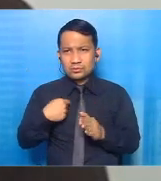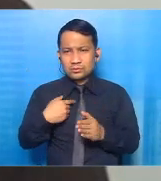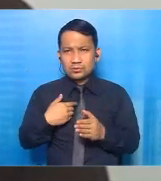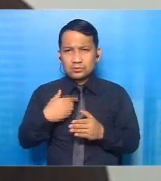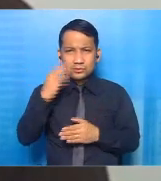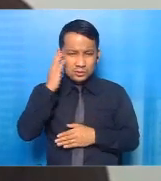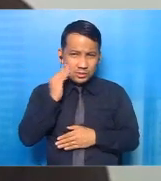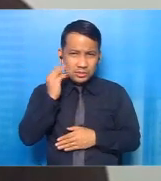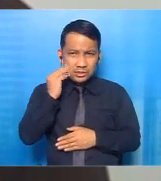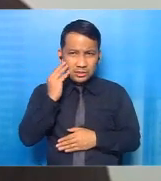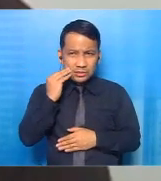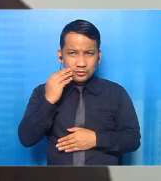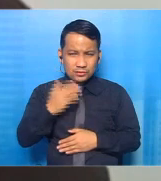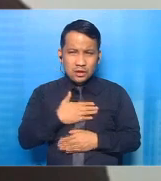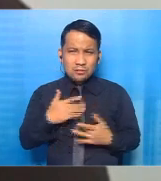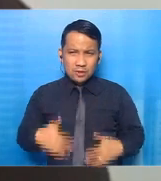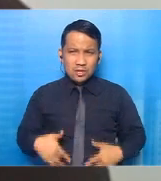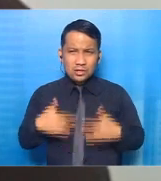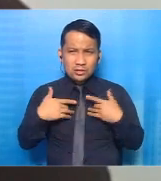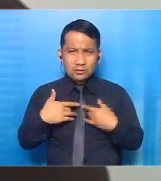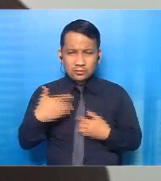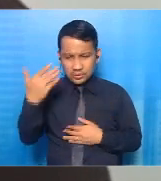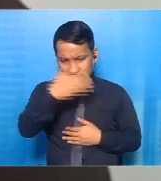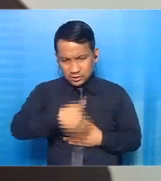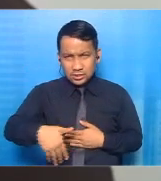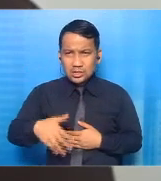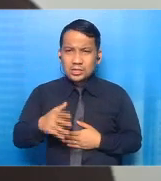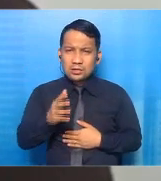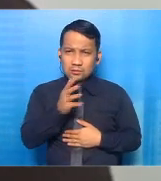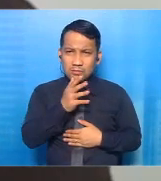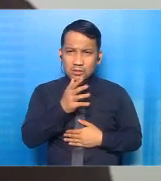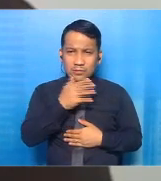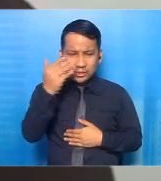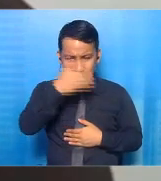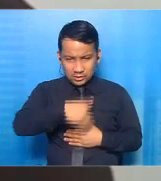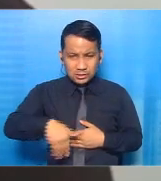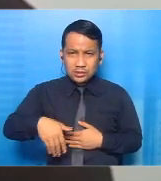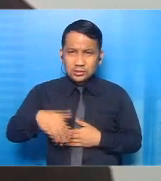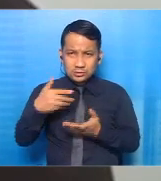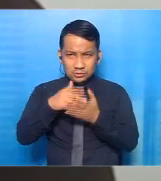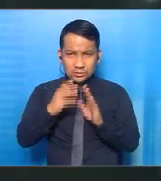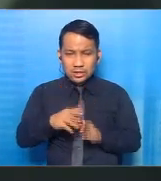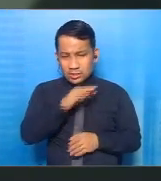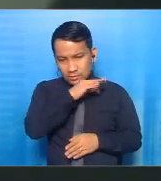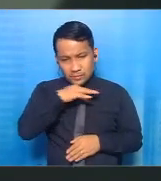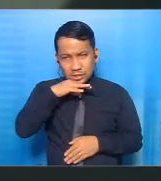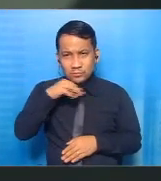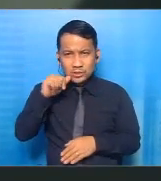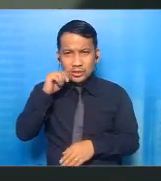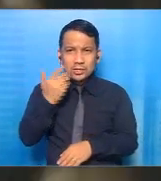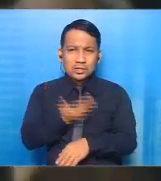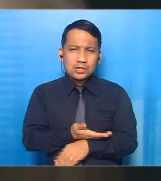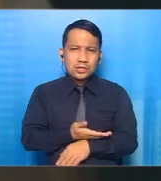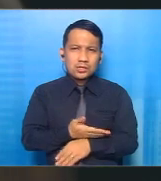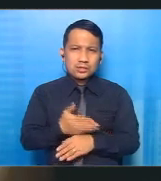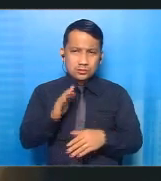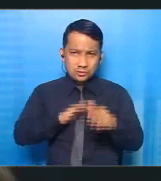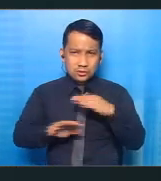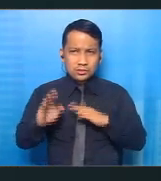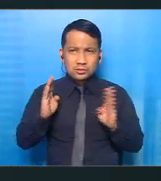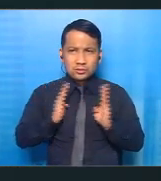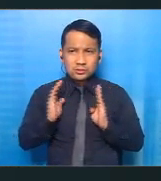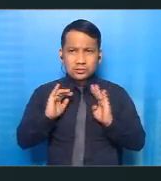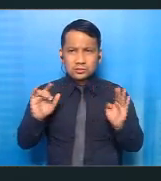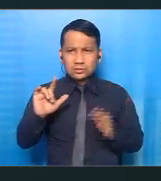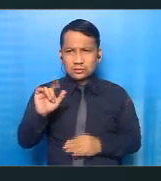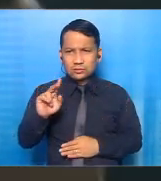through things in my life as a single mom, as a student, as a farmer's daughter. Pinanganak din sa Baguio si